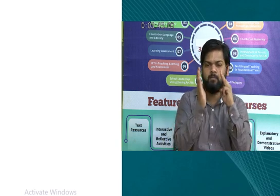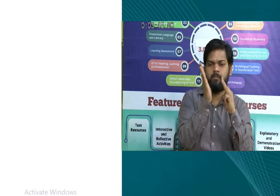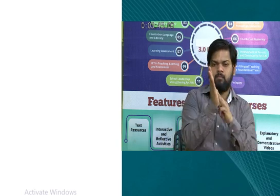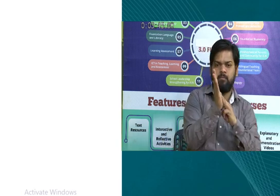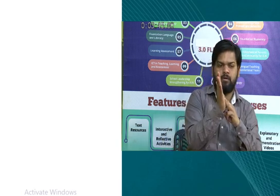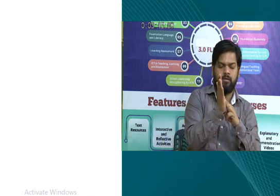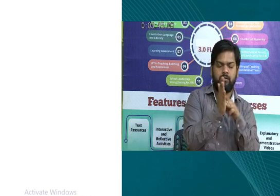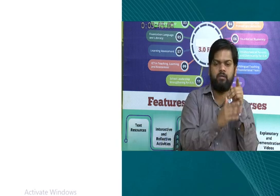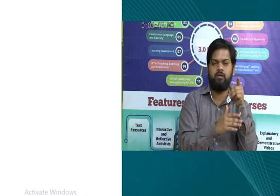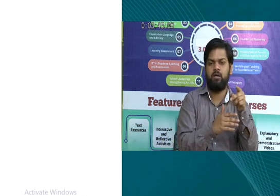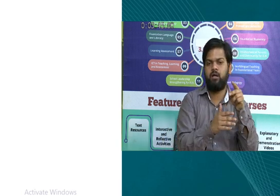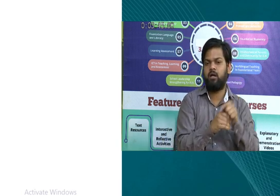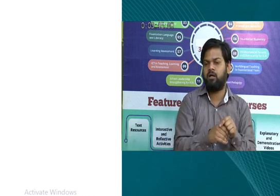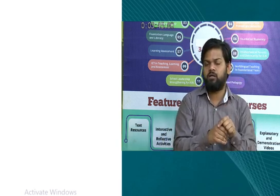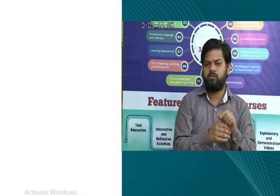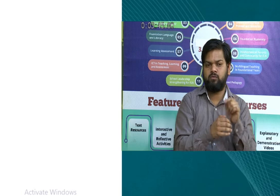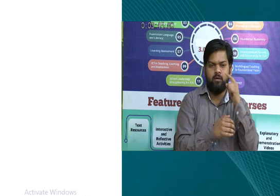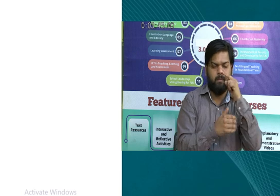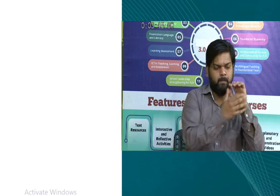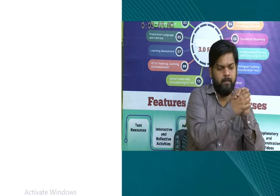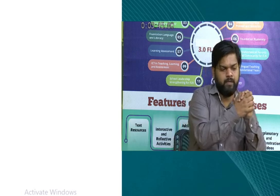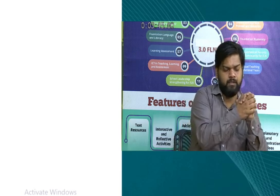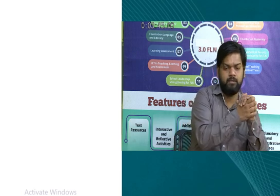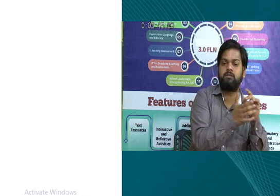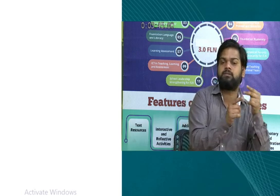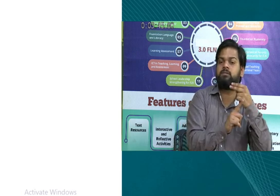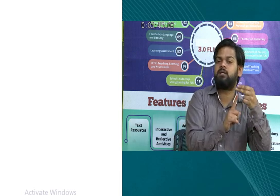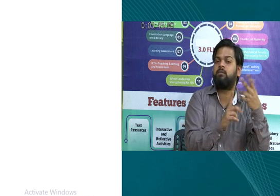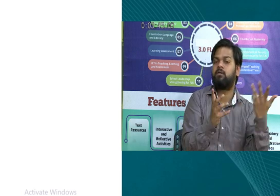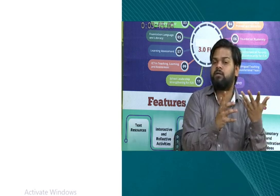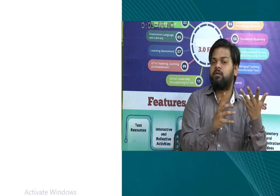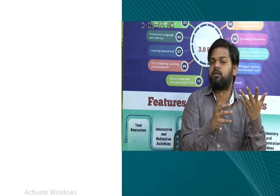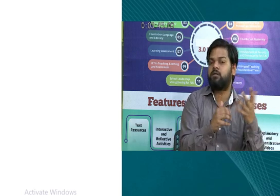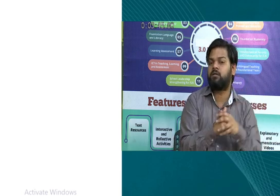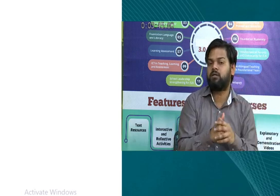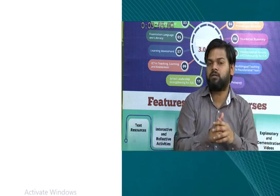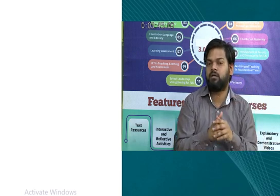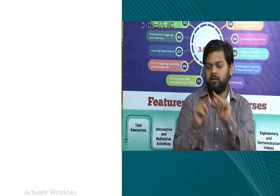दश था खाली स्थान भरे खाली स्थान